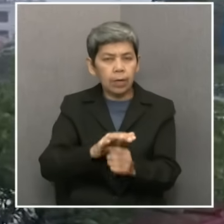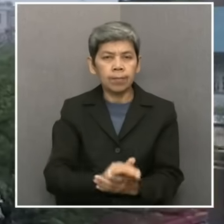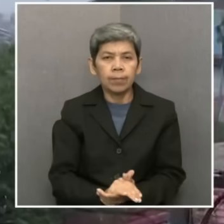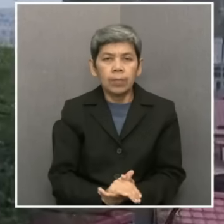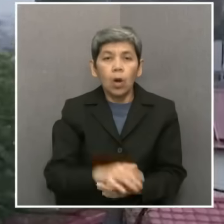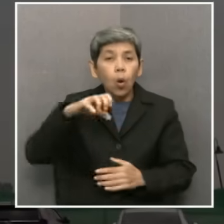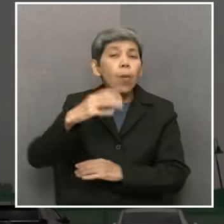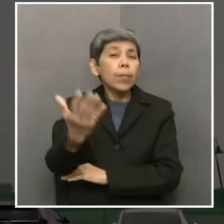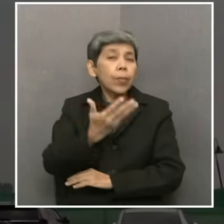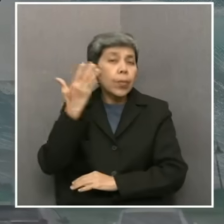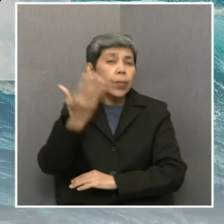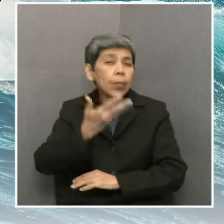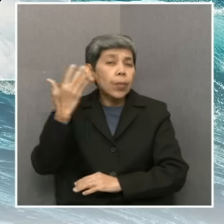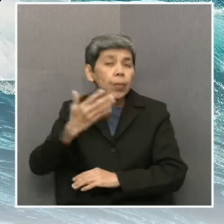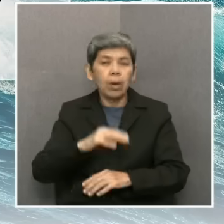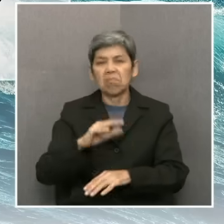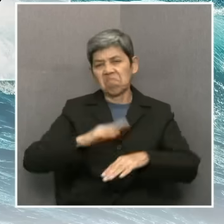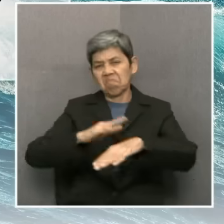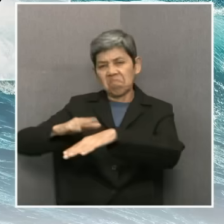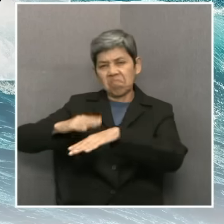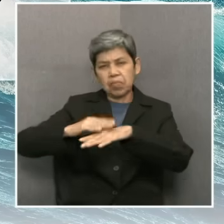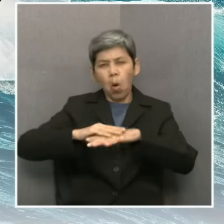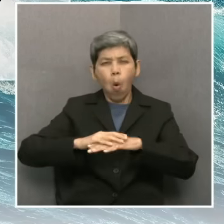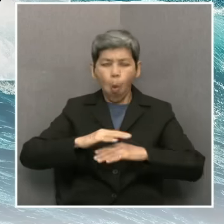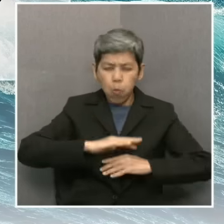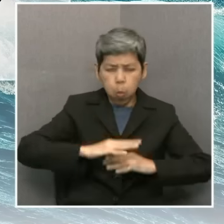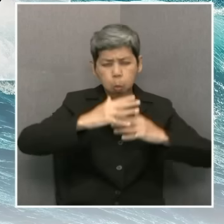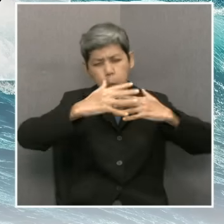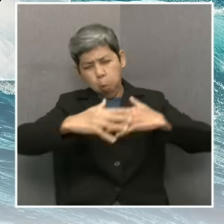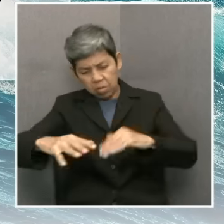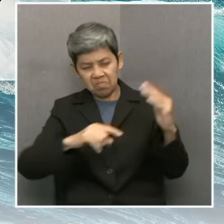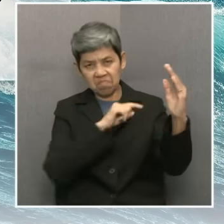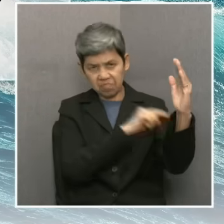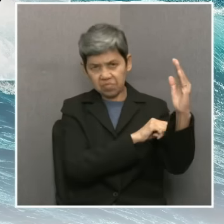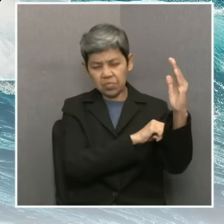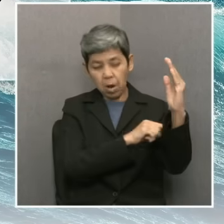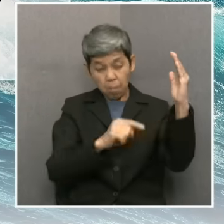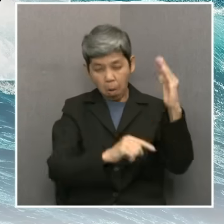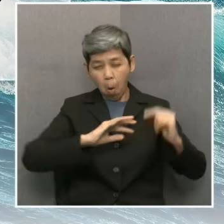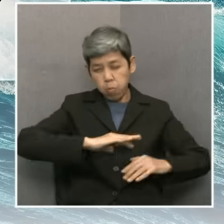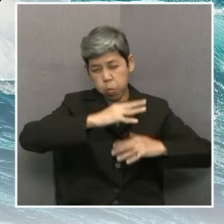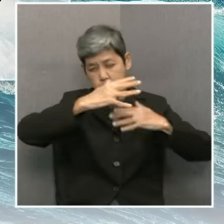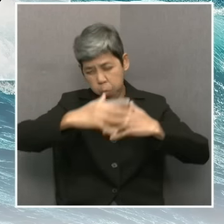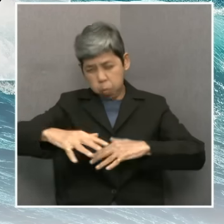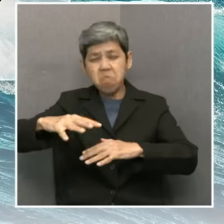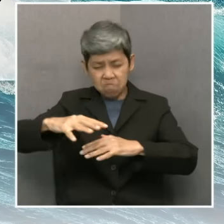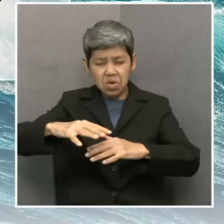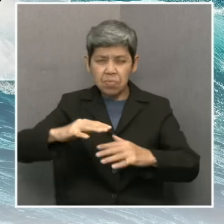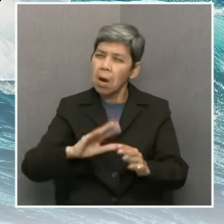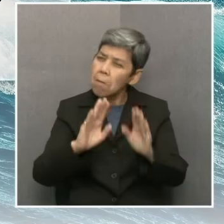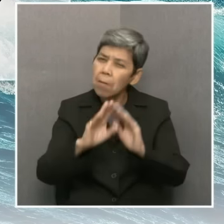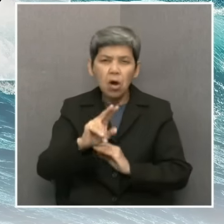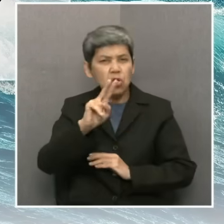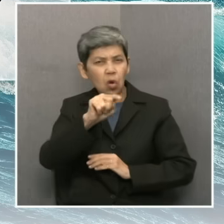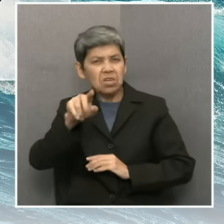กรมอุตุนิยมวิทยายังประกาศเตือนคลื่นลมแรงบริเวณทะเลอันดามันและอ่าวไทยตอนบนคลื่นจะสูง